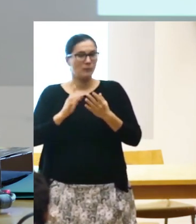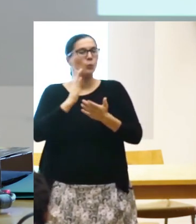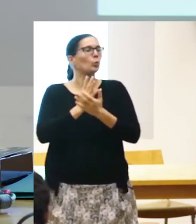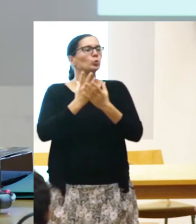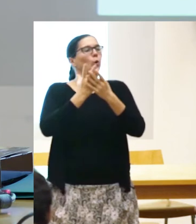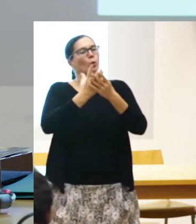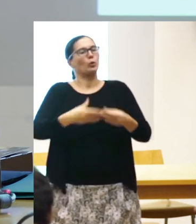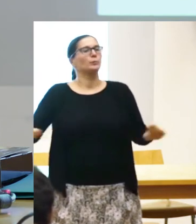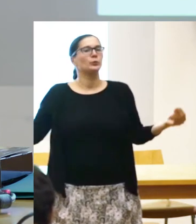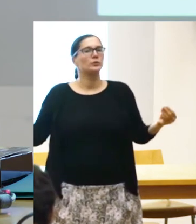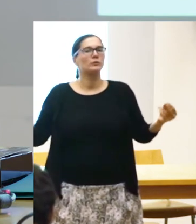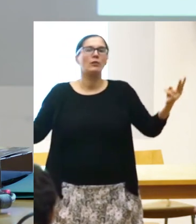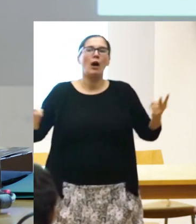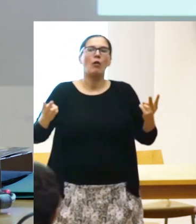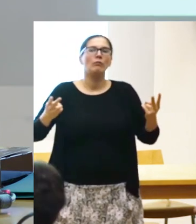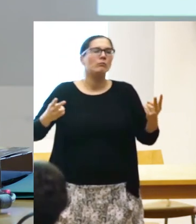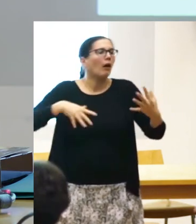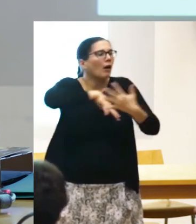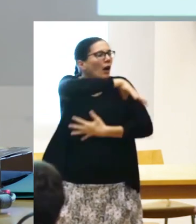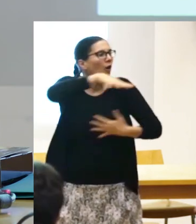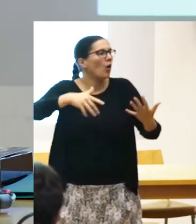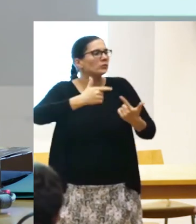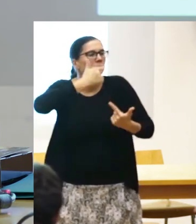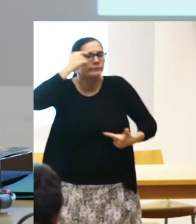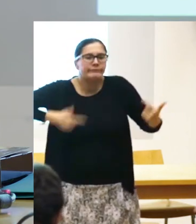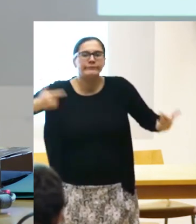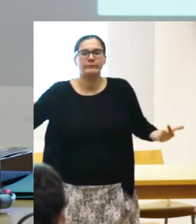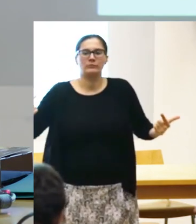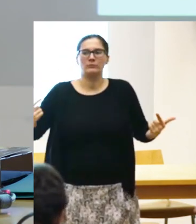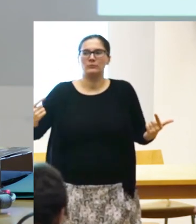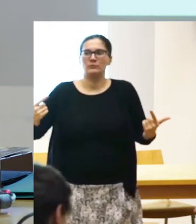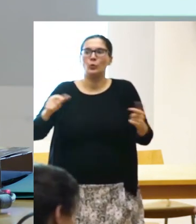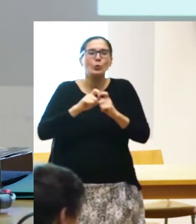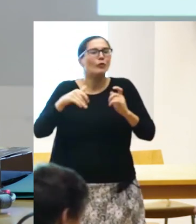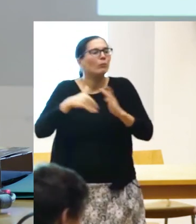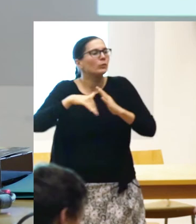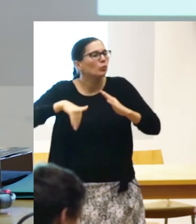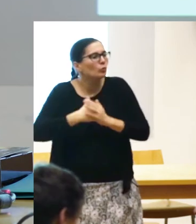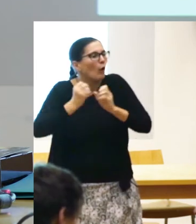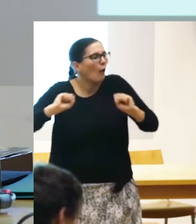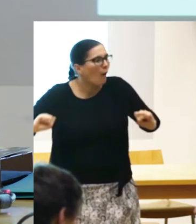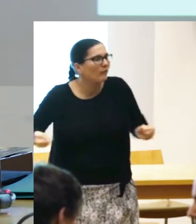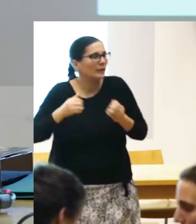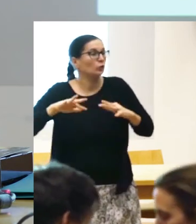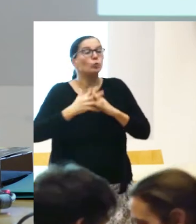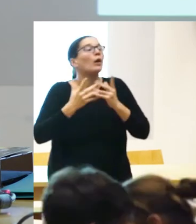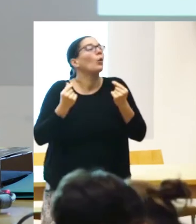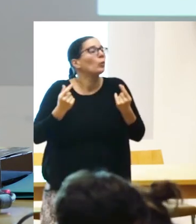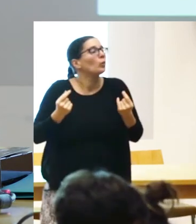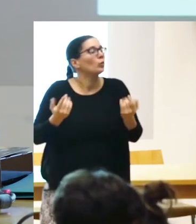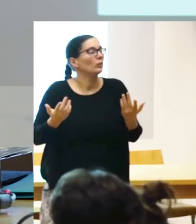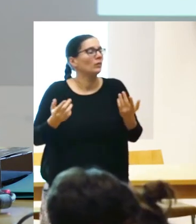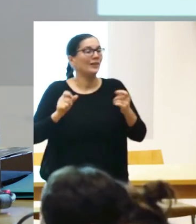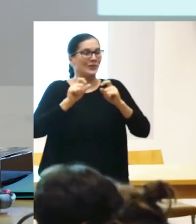v nějakém chaosu a v nějakém jakoby znovu formování té instituce, právě proto,